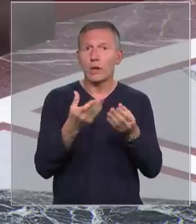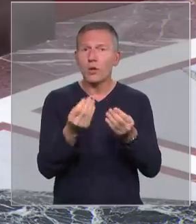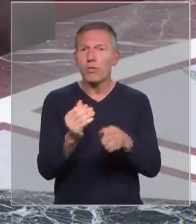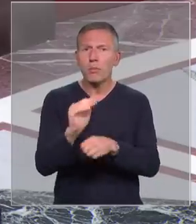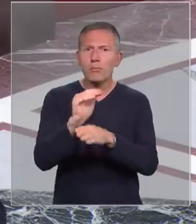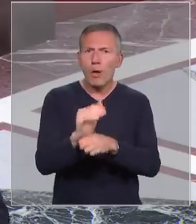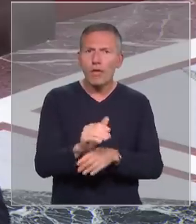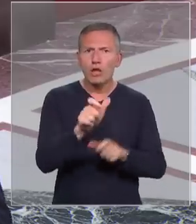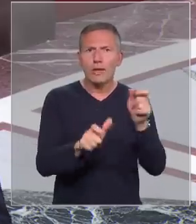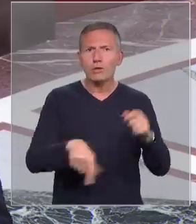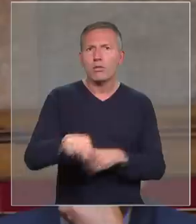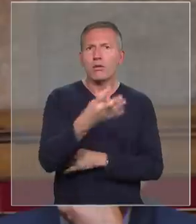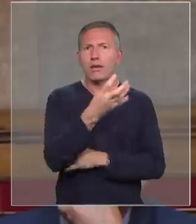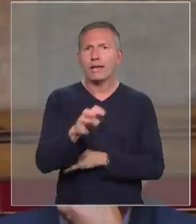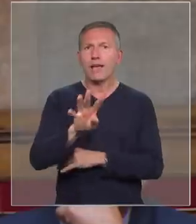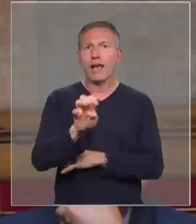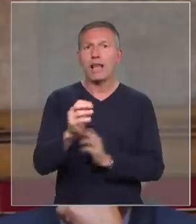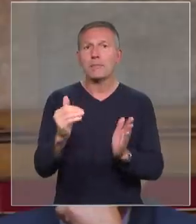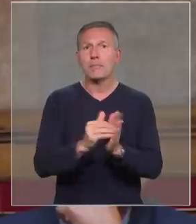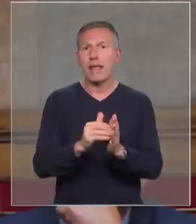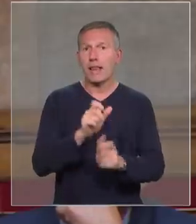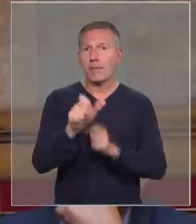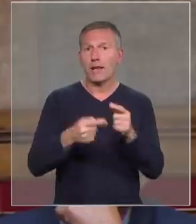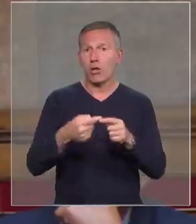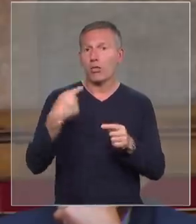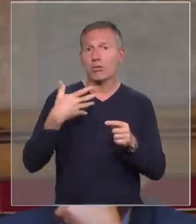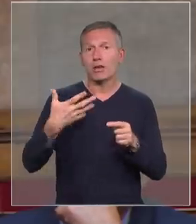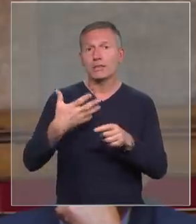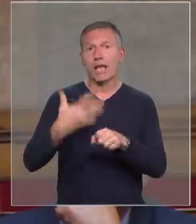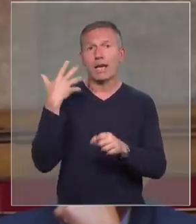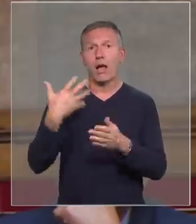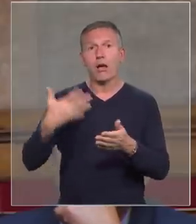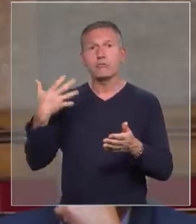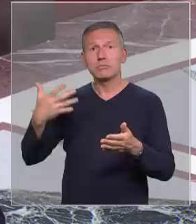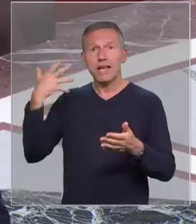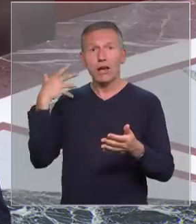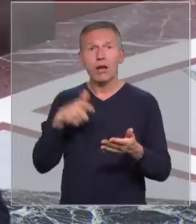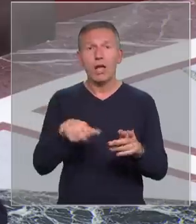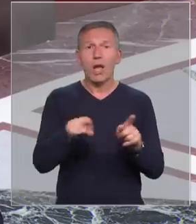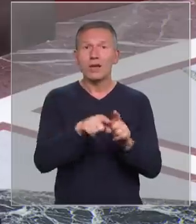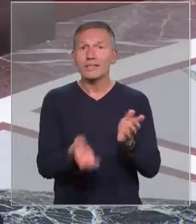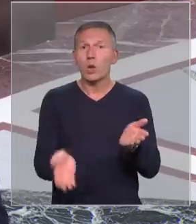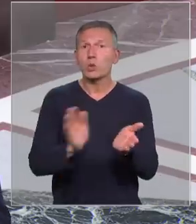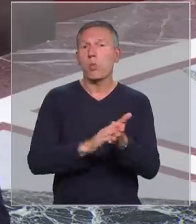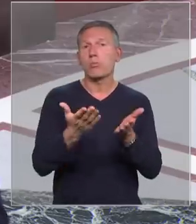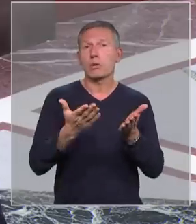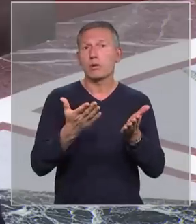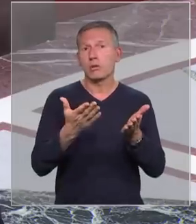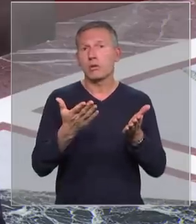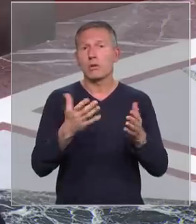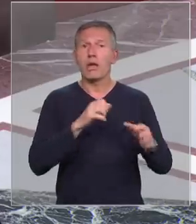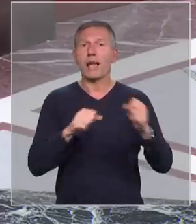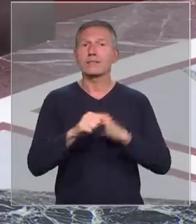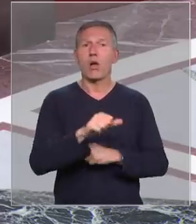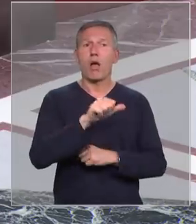sous un toit 440 000 personnes sous le quinquennat précédent. J'en veux pour preuve le doublement de l'action de l'ANRU qui